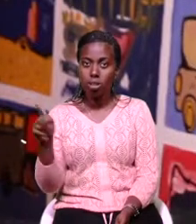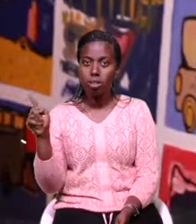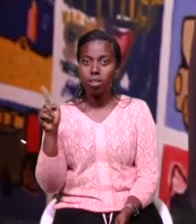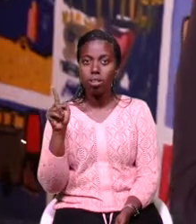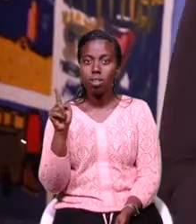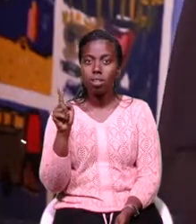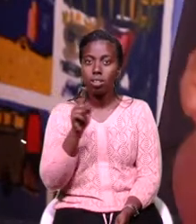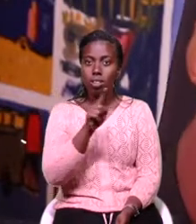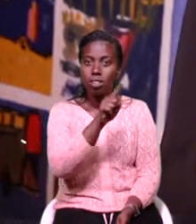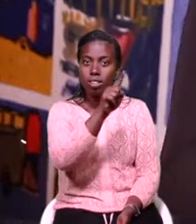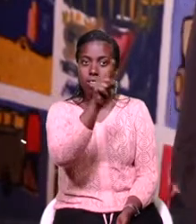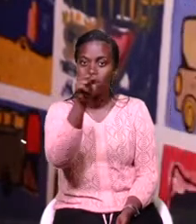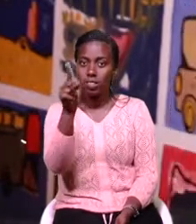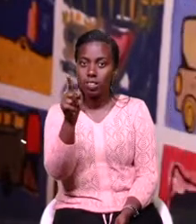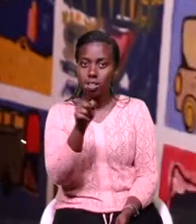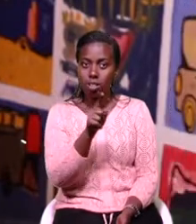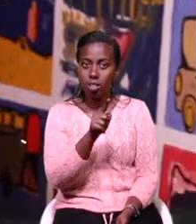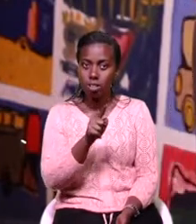Z.